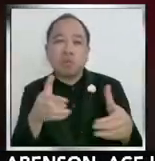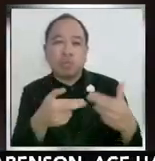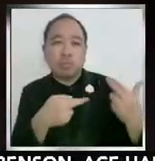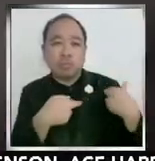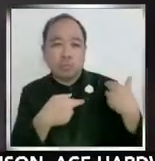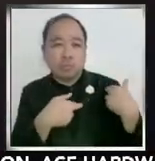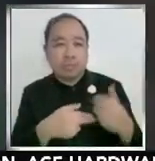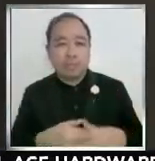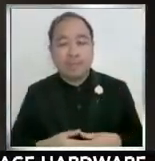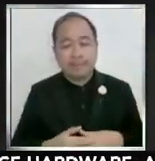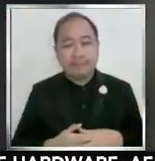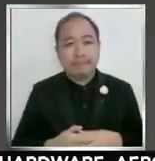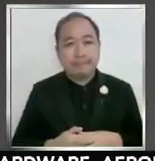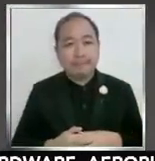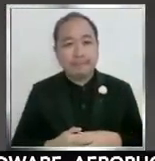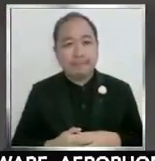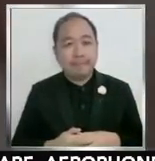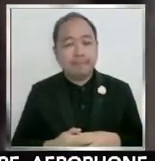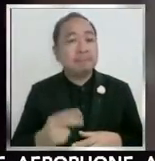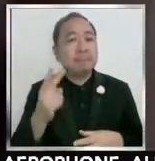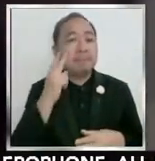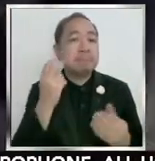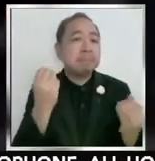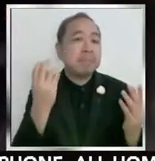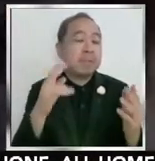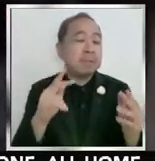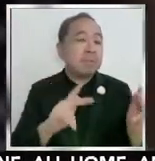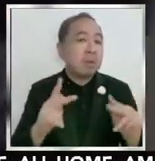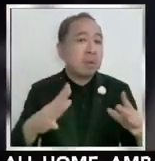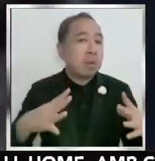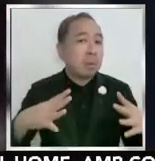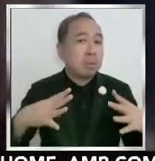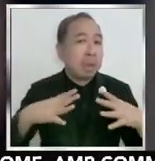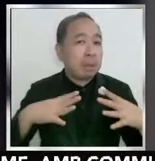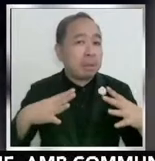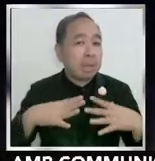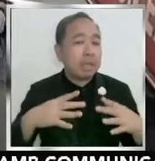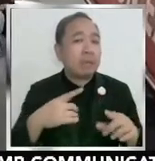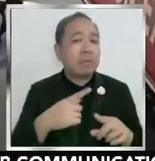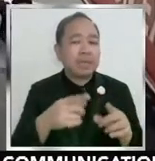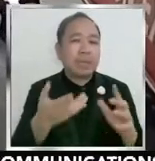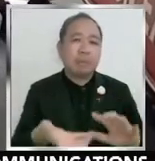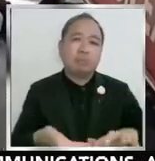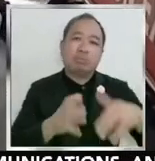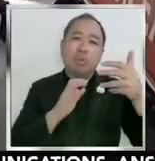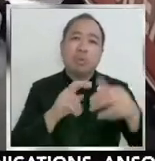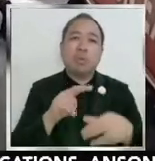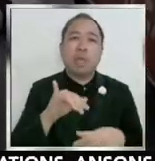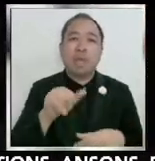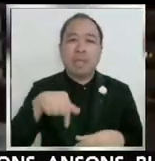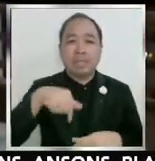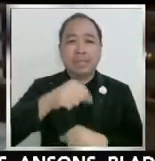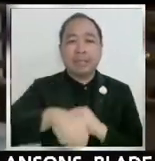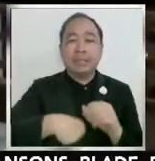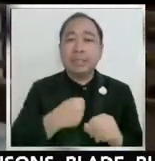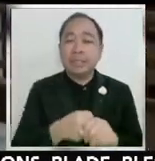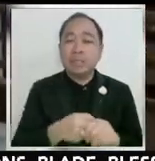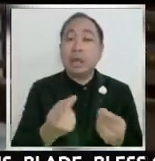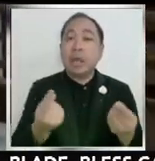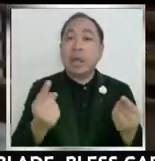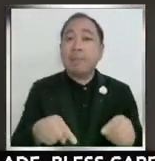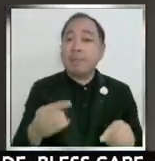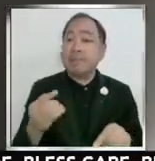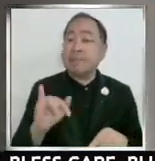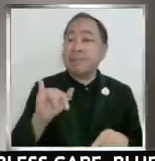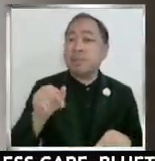Kung kailan pa naman holiday at maraming naghahabol ng biyahe, saka nagkaaberya sa NAIA ngayong taon, tulad noong bagong taon at itong Labor